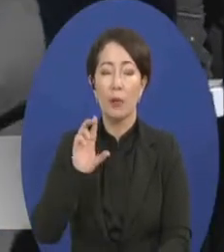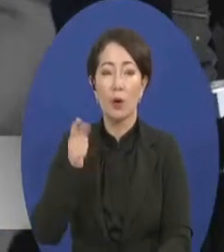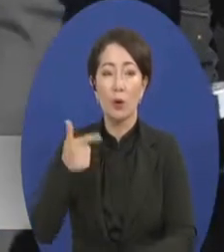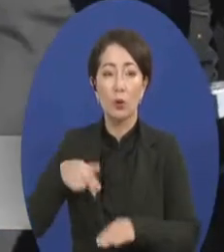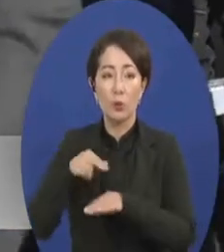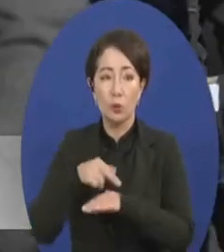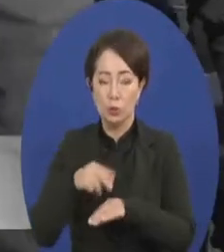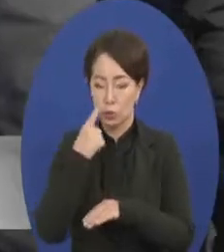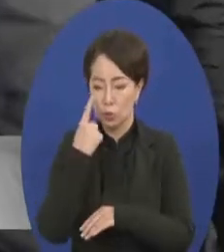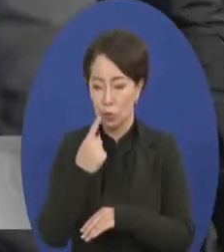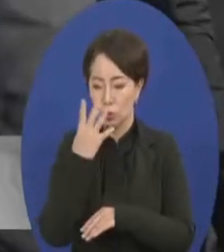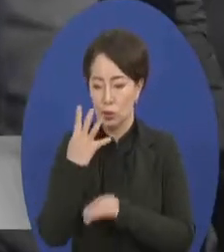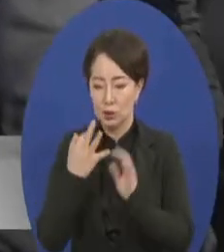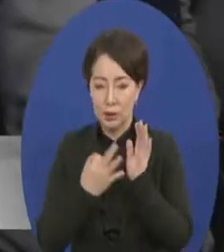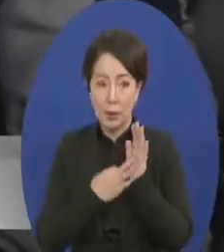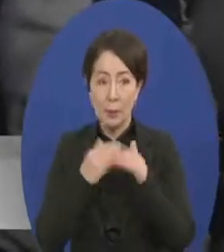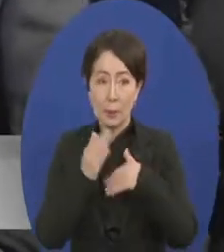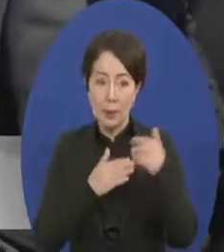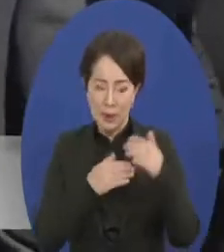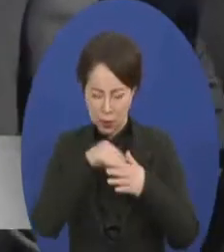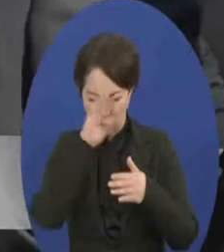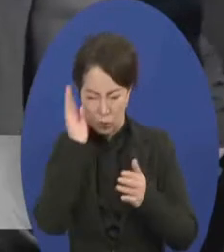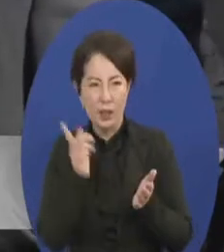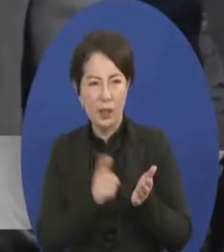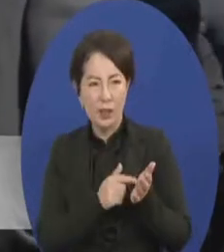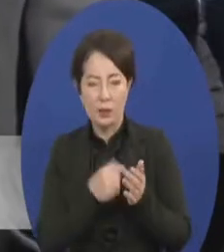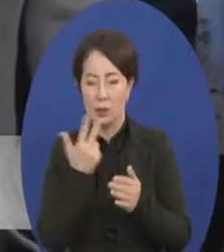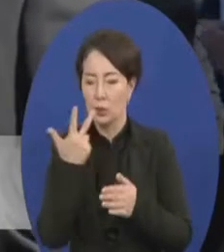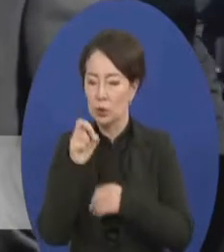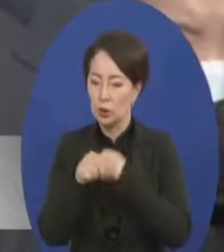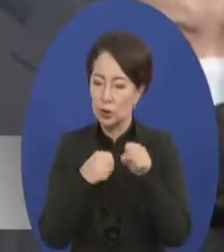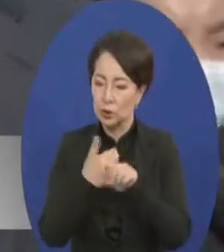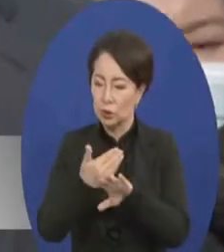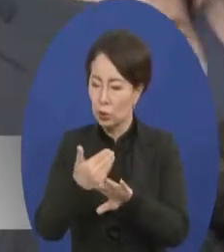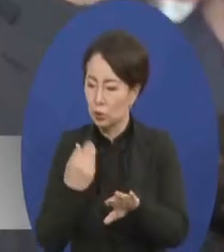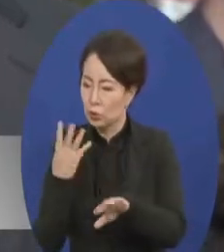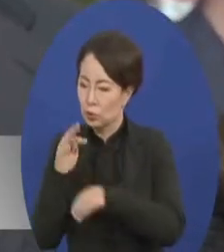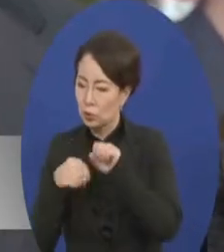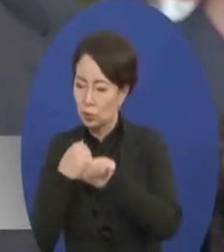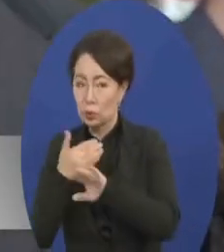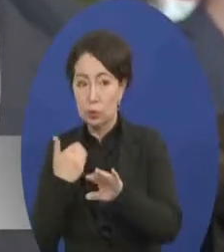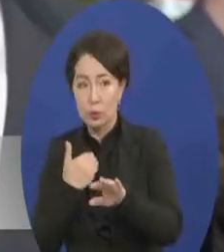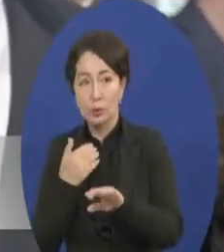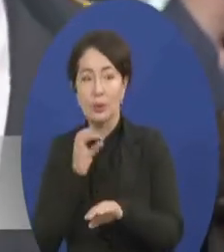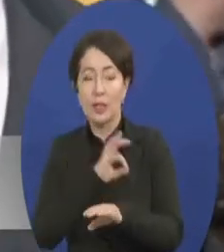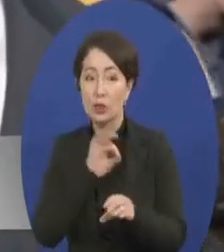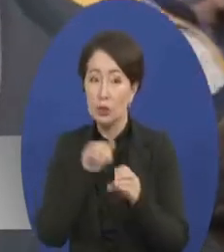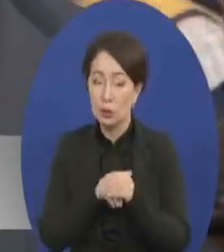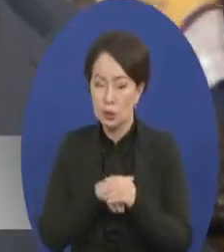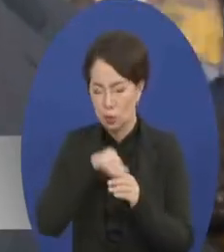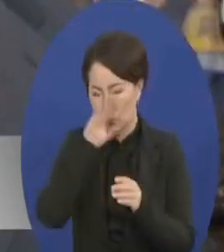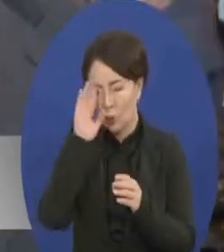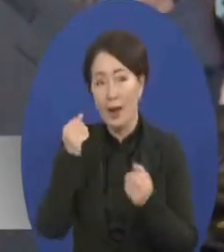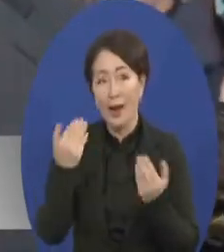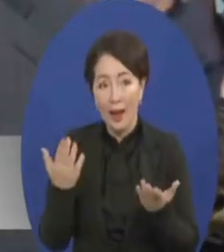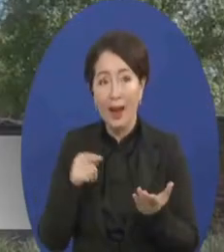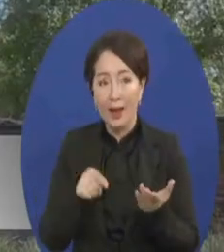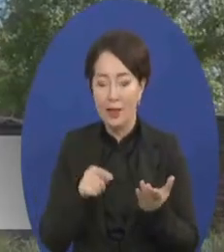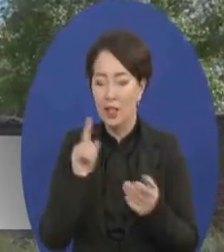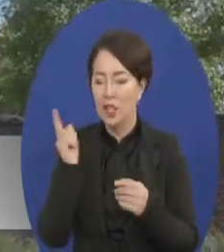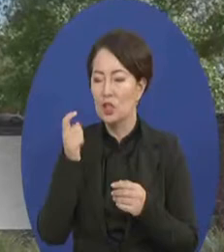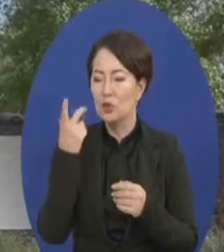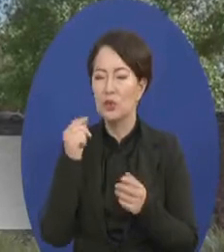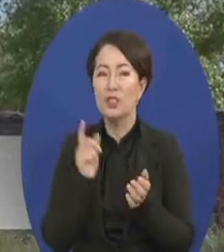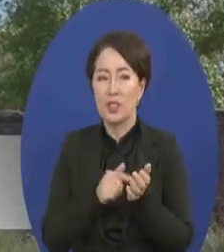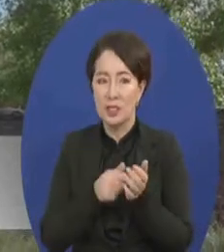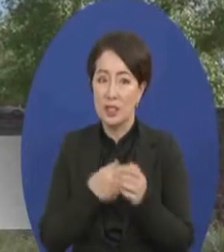Баянгол дүүрэг 148 байрлаг дулаалах шаардлагатай тооцоолол байна. 30-аас 40 жилийн өмнө ашиглалтанд орсон учраас дулаан алдалт их байдаг. Үүнээс болж эрчим хүчний хэрэглээ